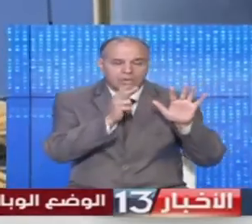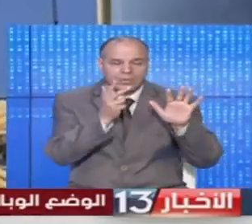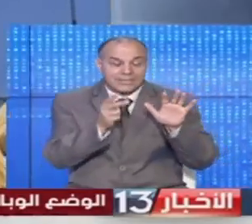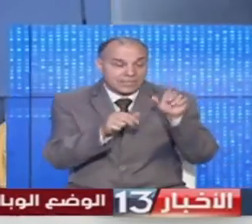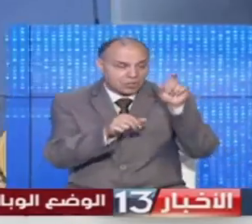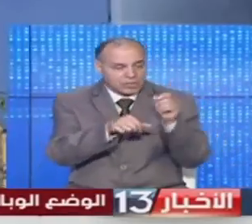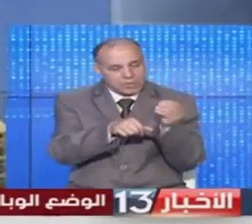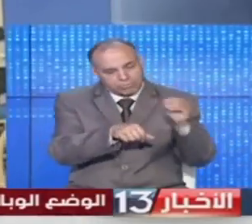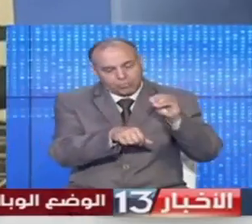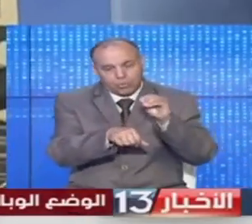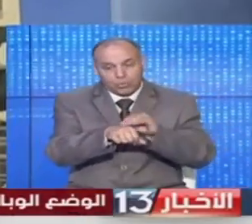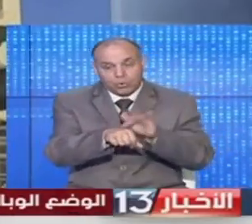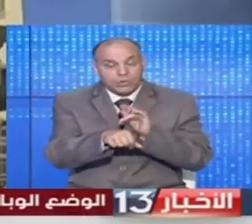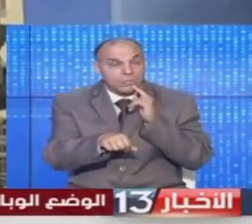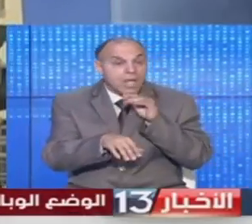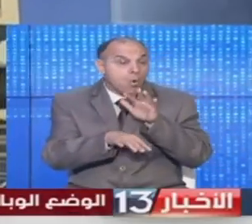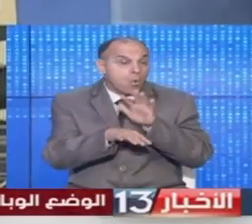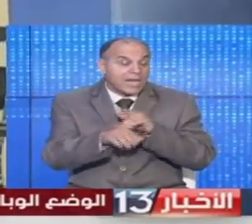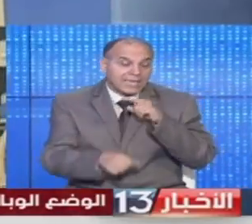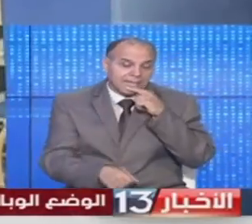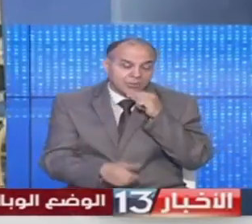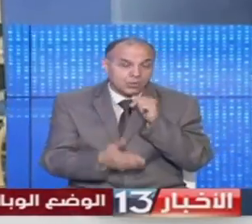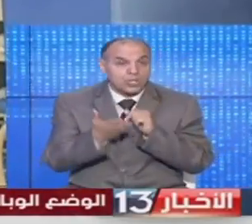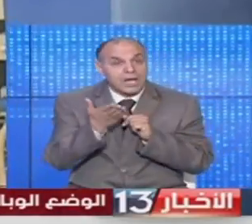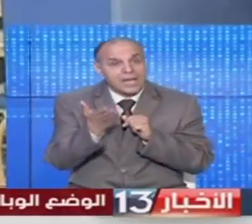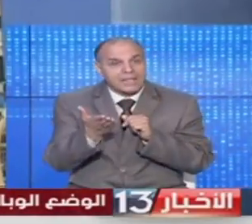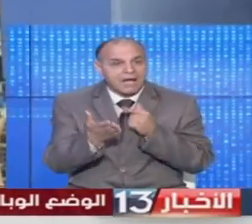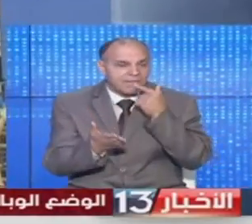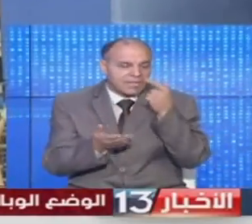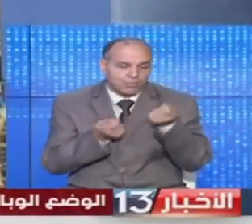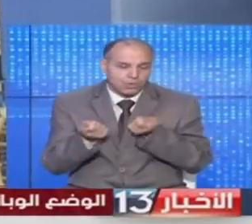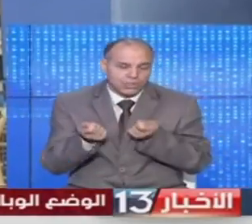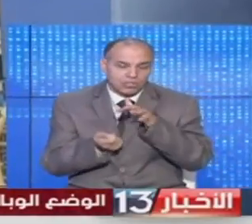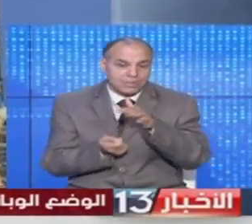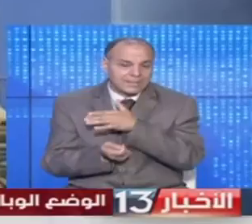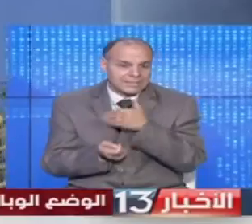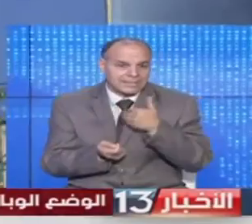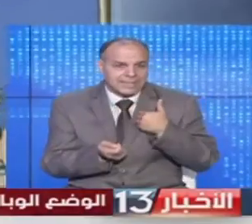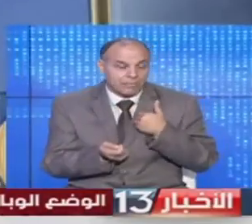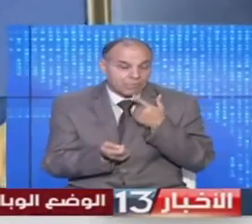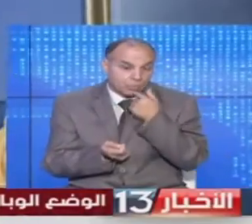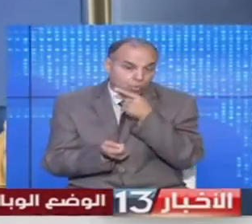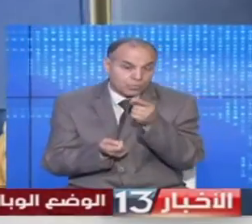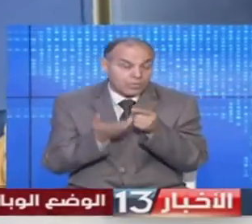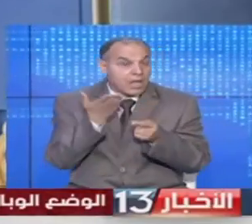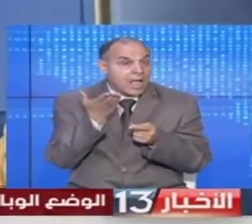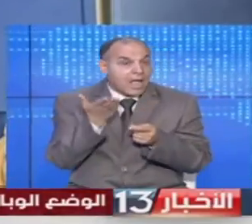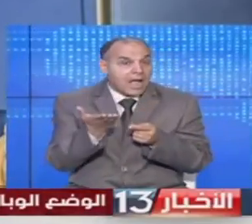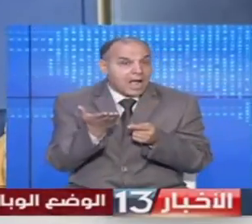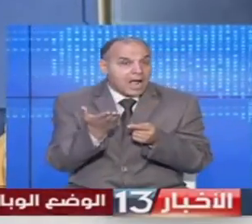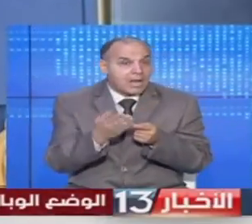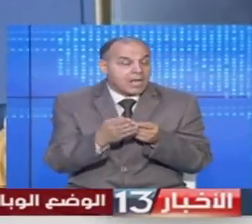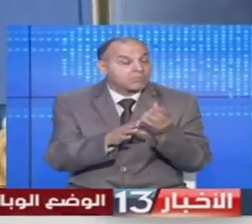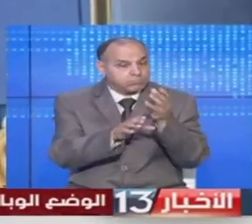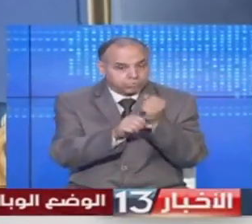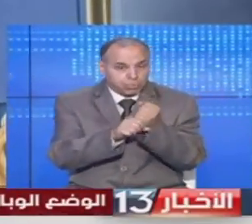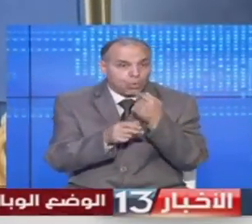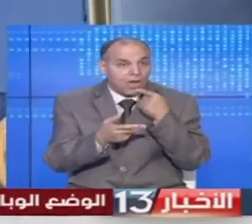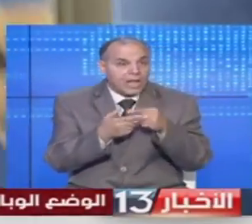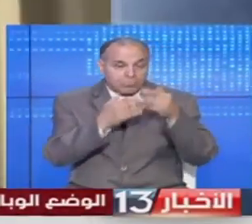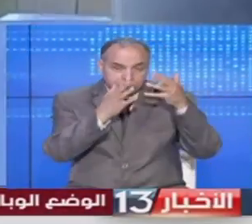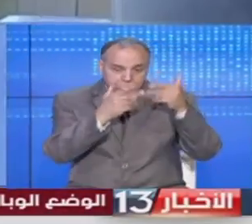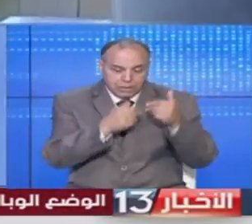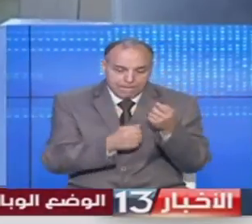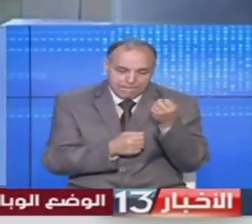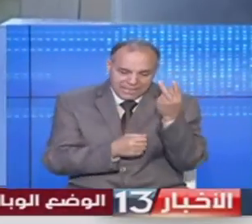اضافيه اما في ولايه قابس فقد افاد المدير الجهوي للصحه بانه تم الحصول على نتائج